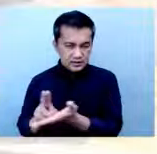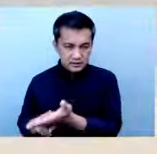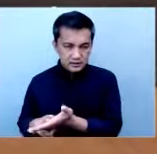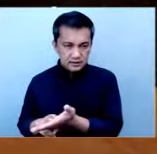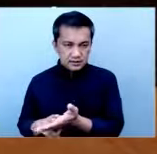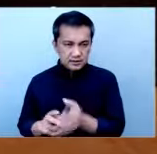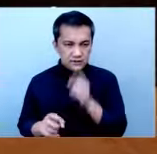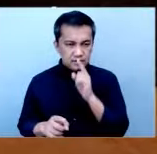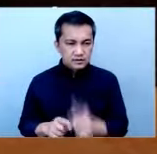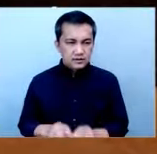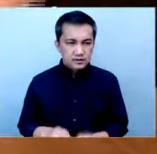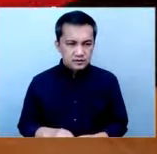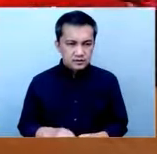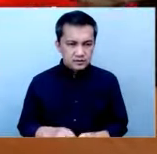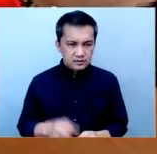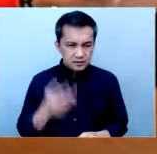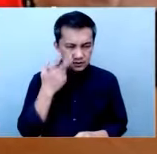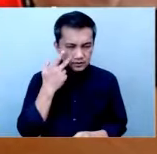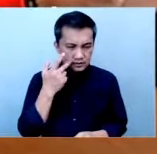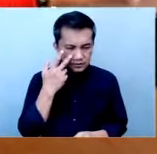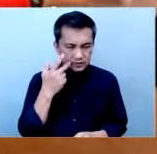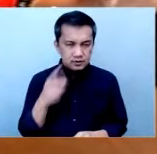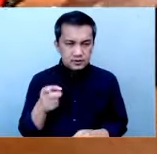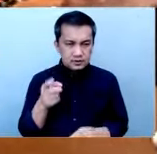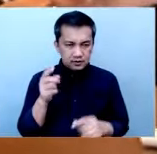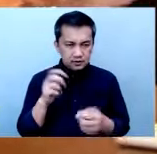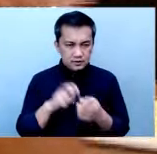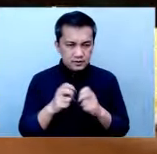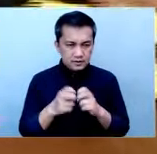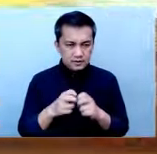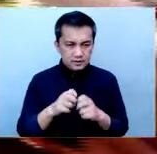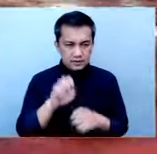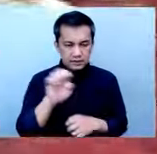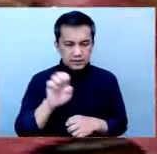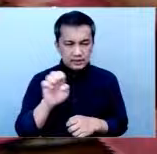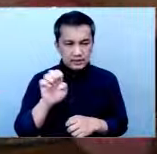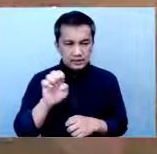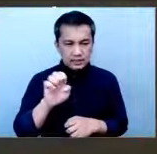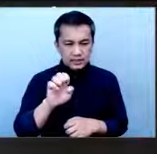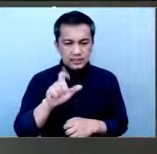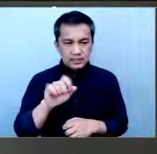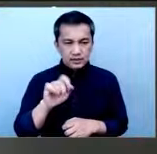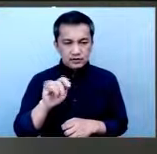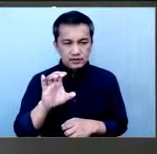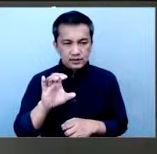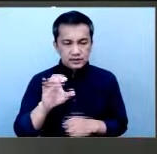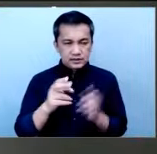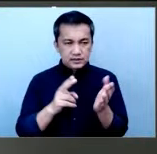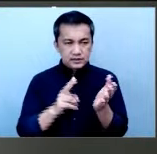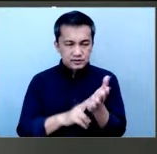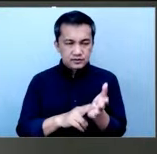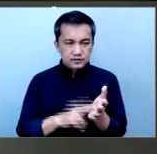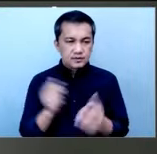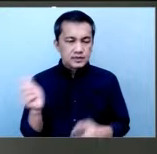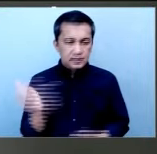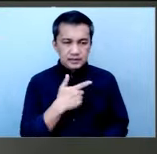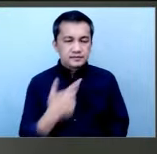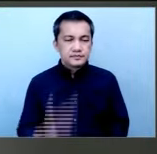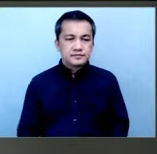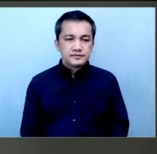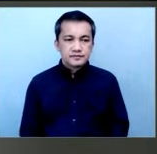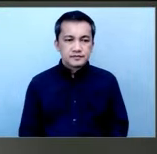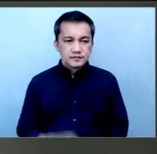talaga. Alamin ko yan. Alam mo ang problema, electronic signature kami lahat. Ayon kay